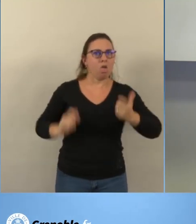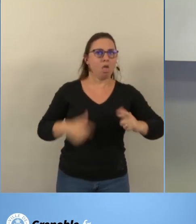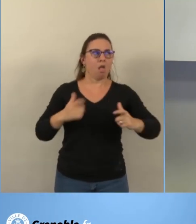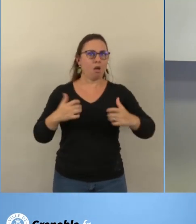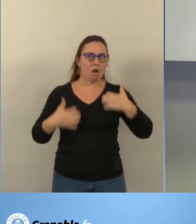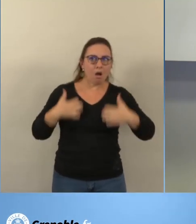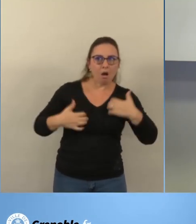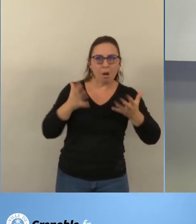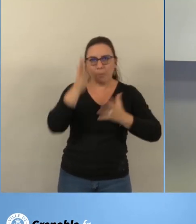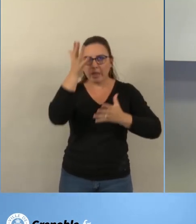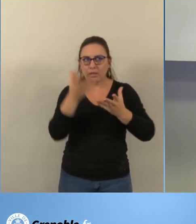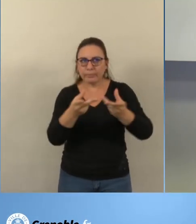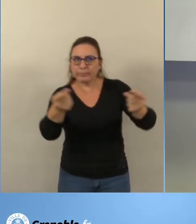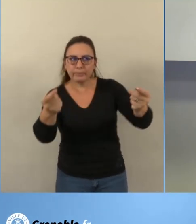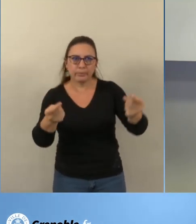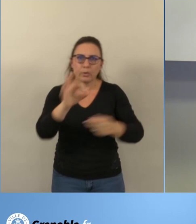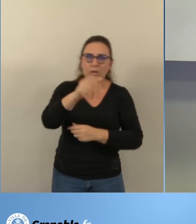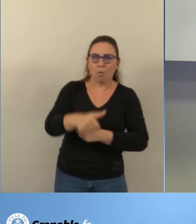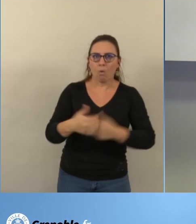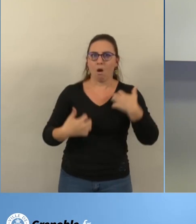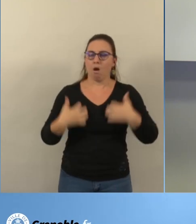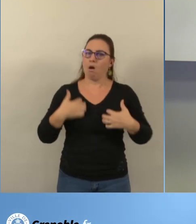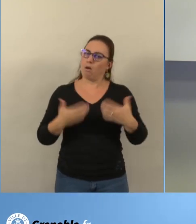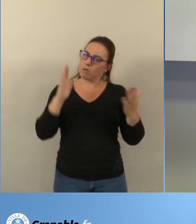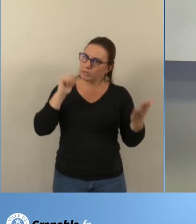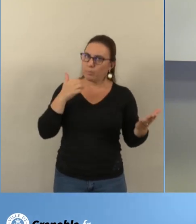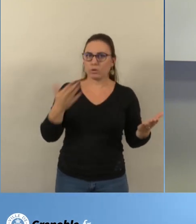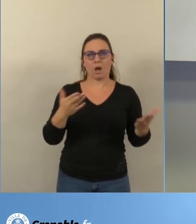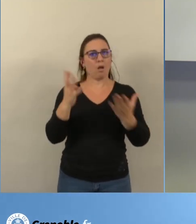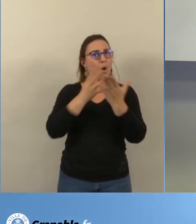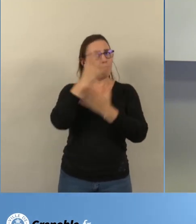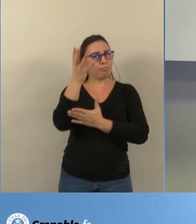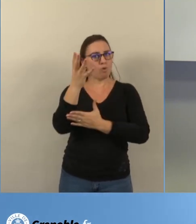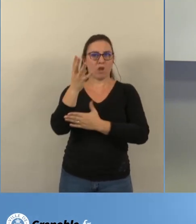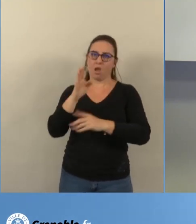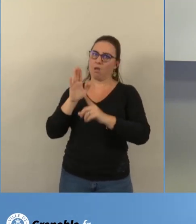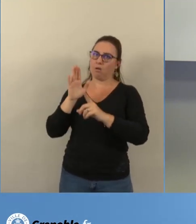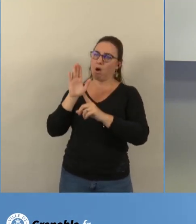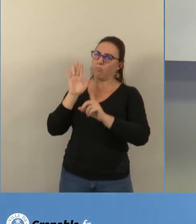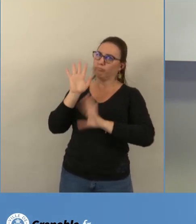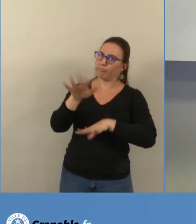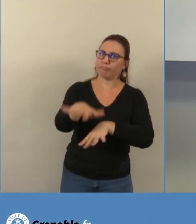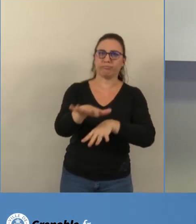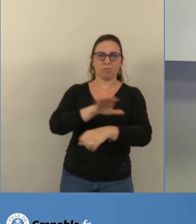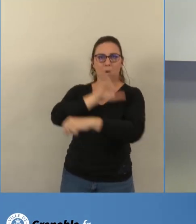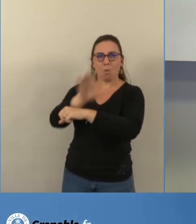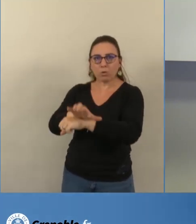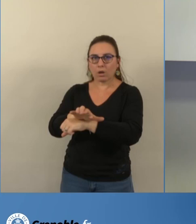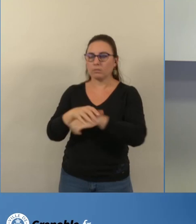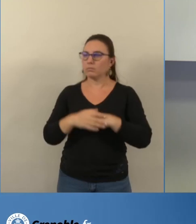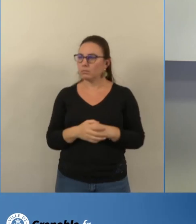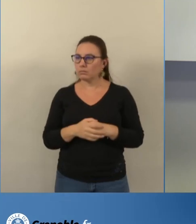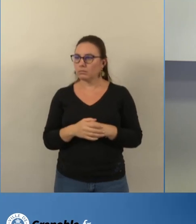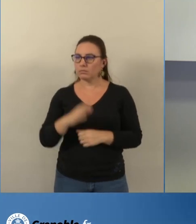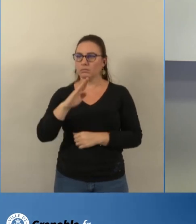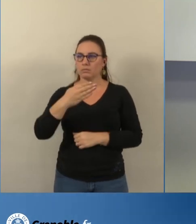nous le redisons ici manifester contre un projet considère comme les méga bassines ne peut pas conduire